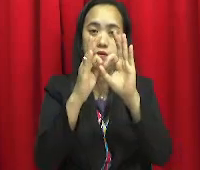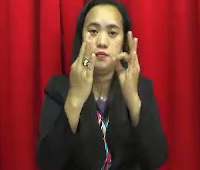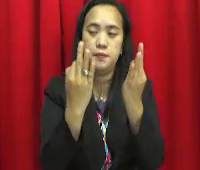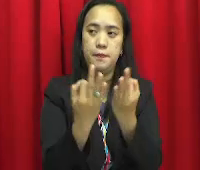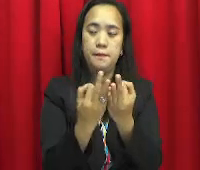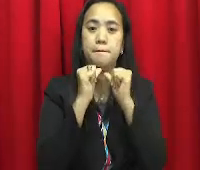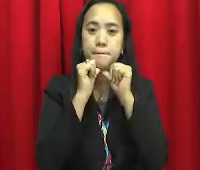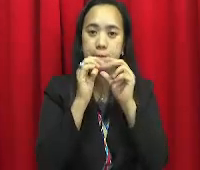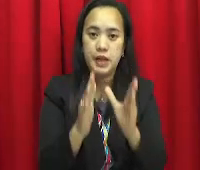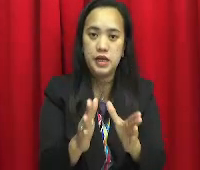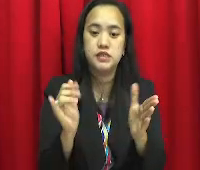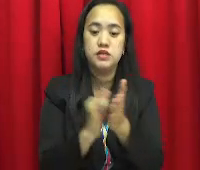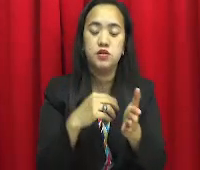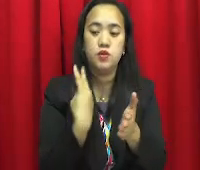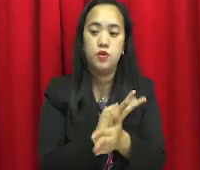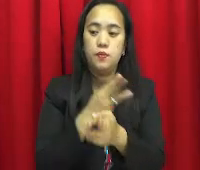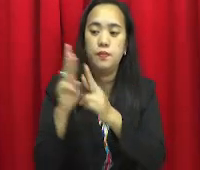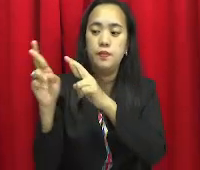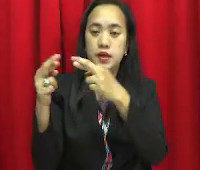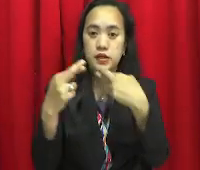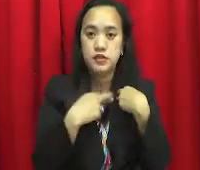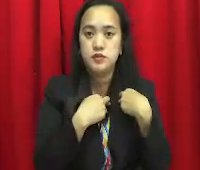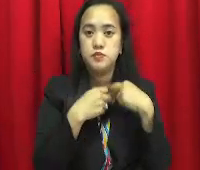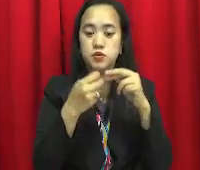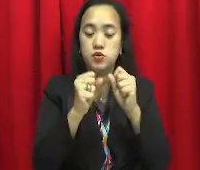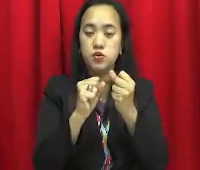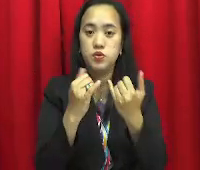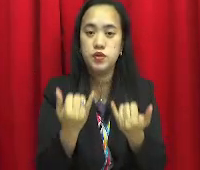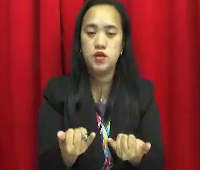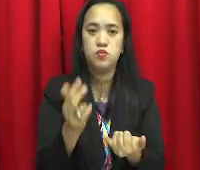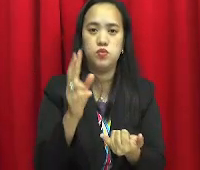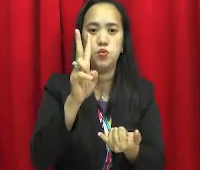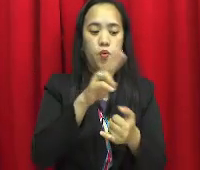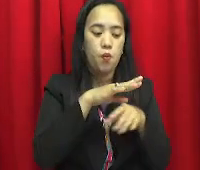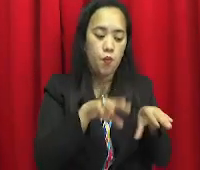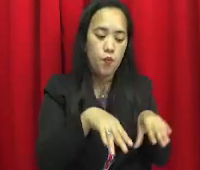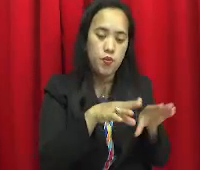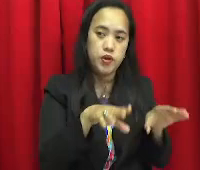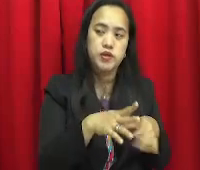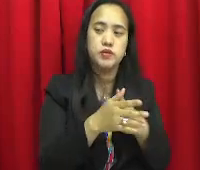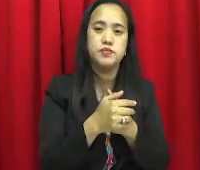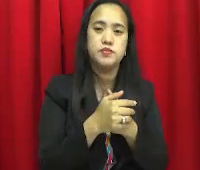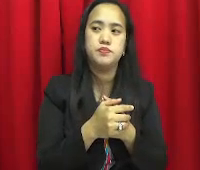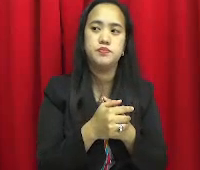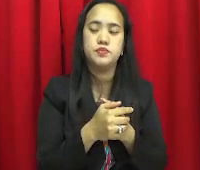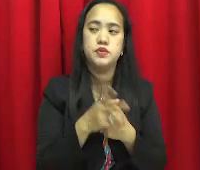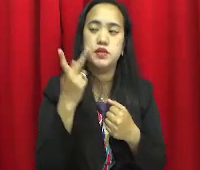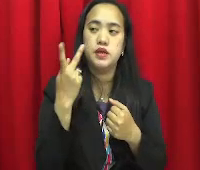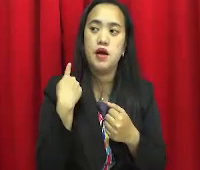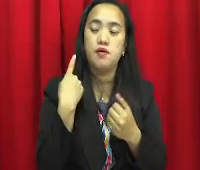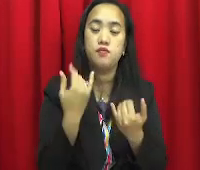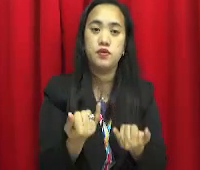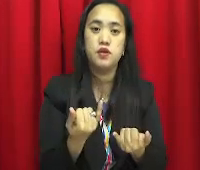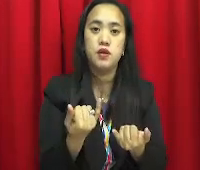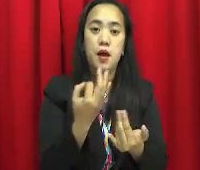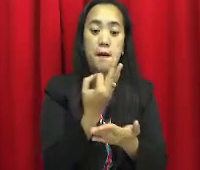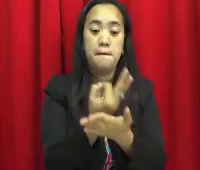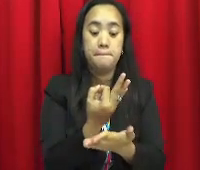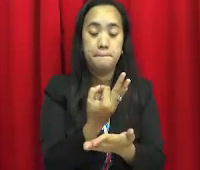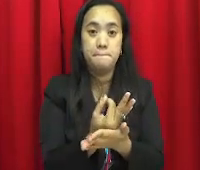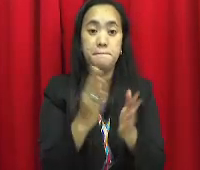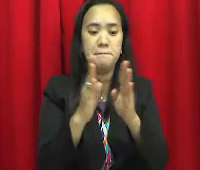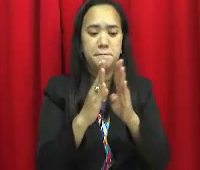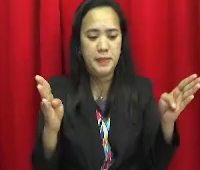financial, kasi dalawa kami nagtatrabaho dati, Pastor. So, merong ano, dagdag. Syempre, kaluwagan,